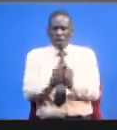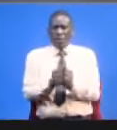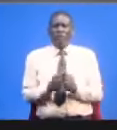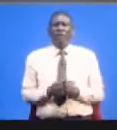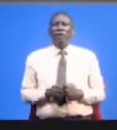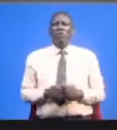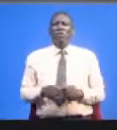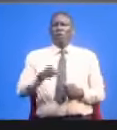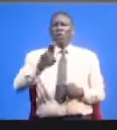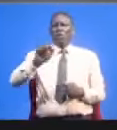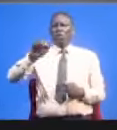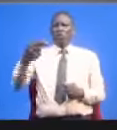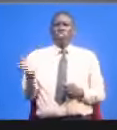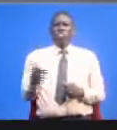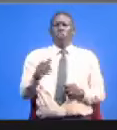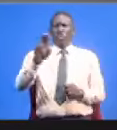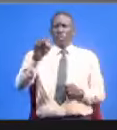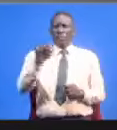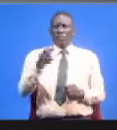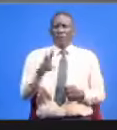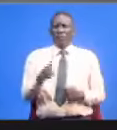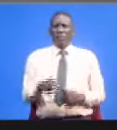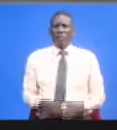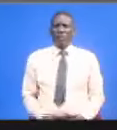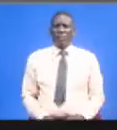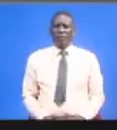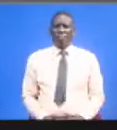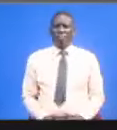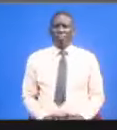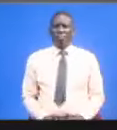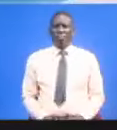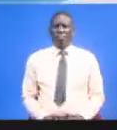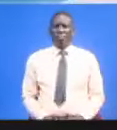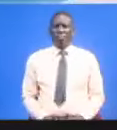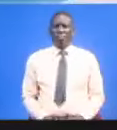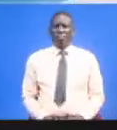Ruth Sarmoi Chesenge, NTV. Quality education.